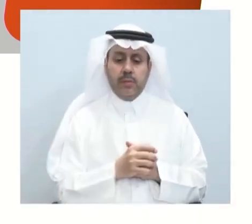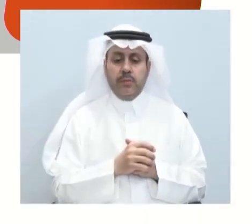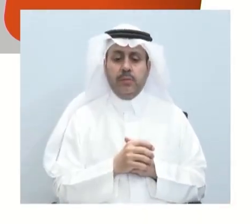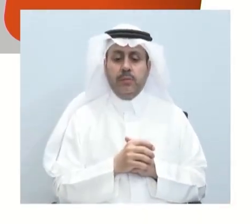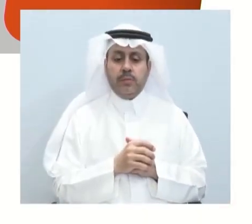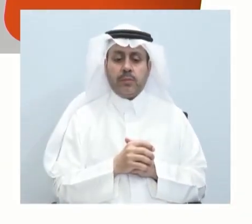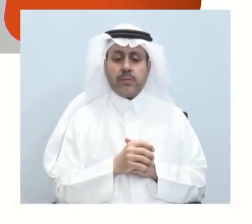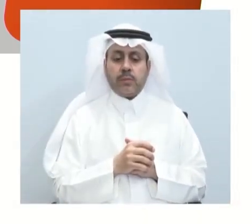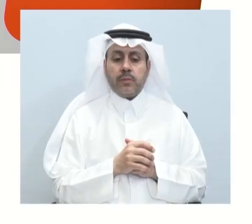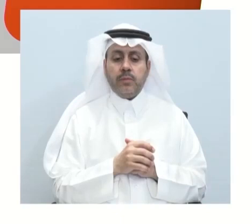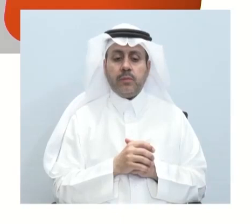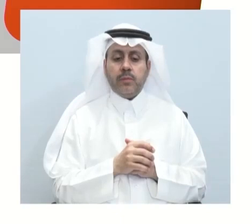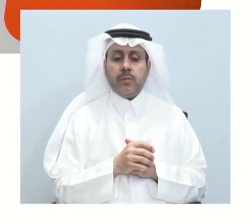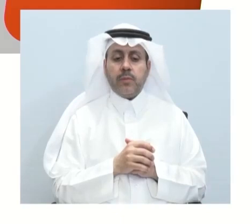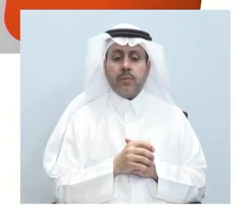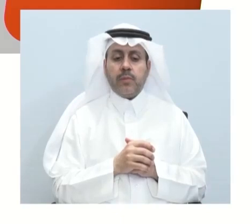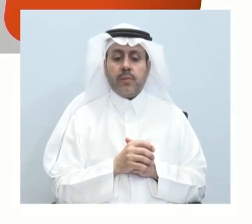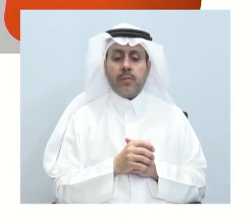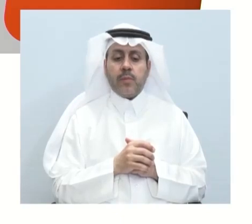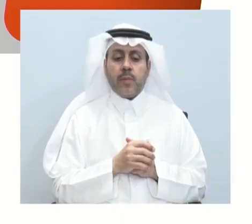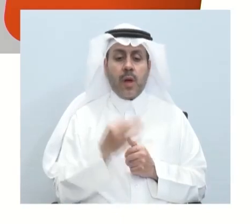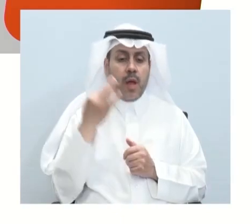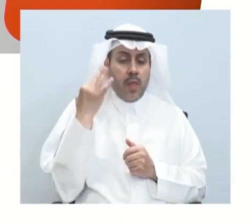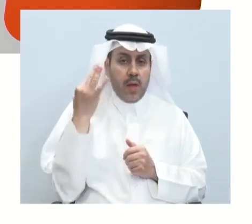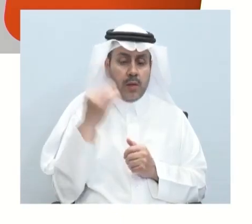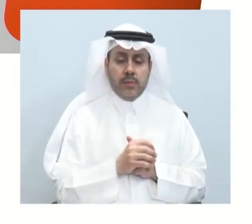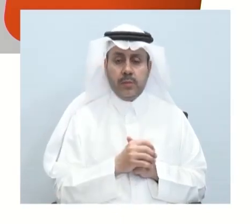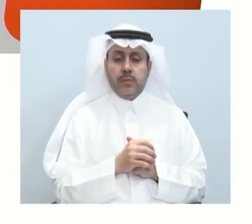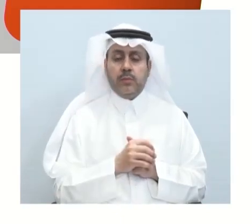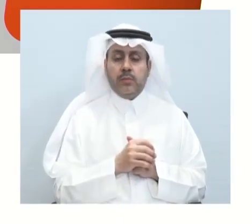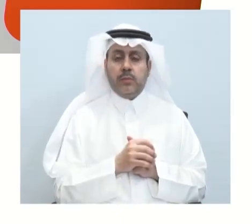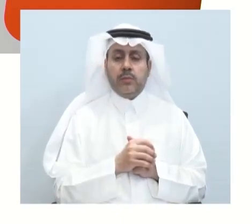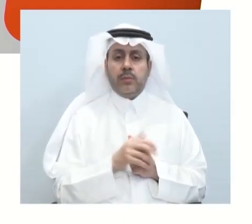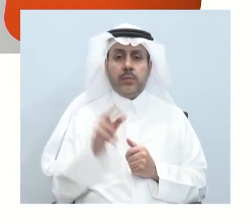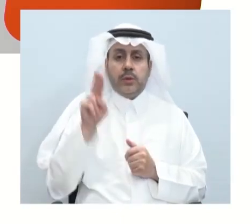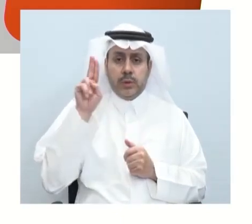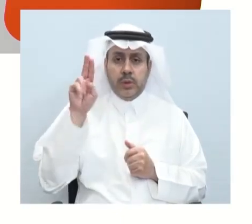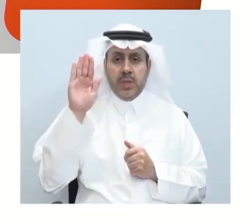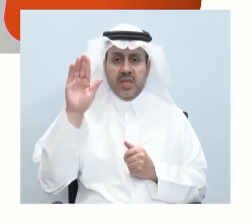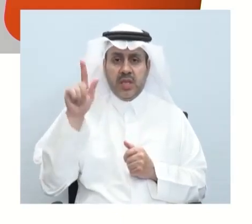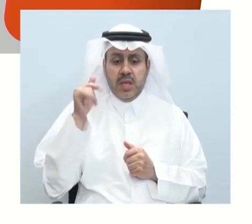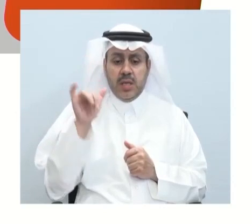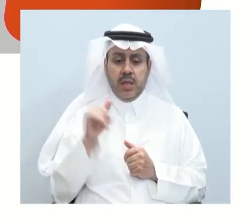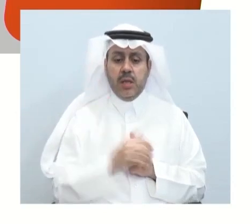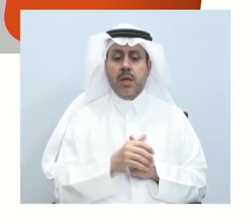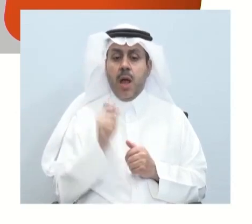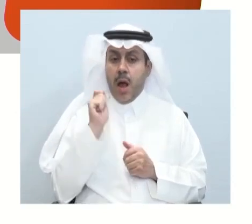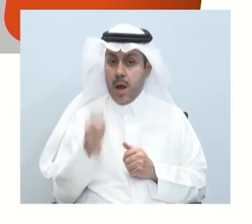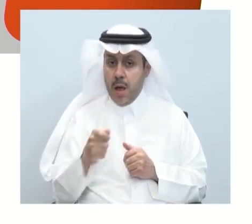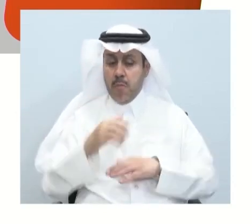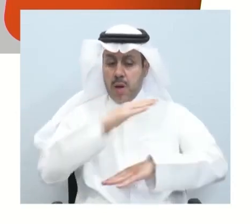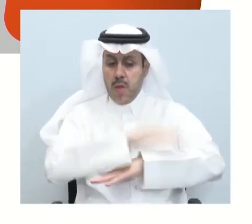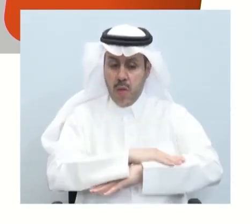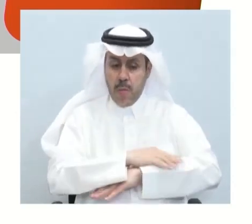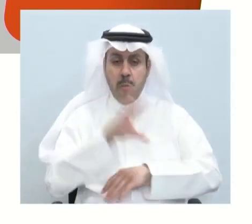البيعه واما الثالث تسري احكام نظام هيئه البيعه على الحالات المستقبليه